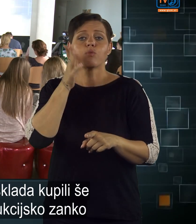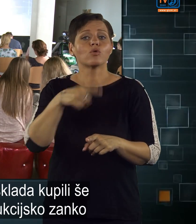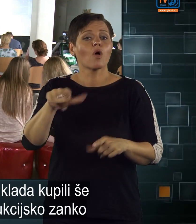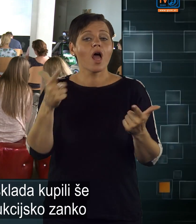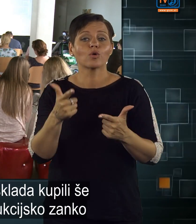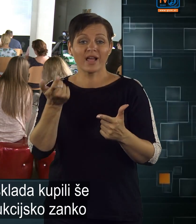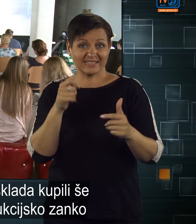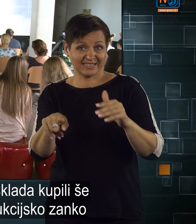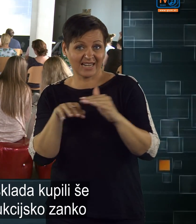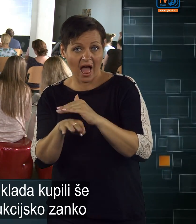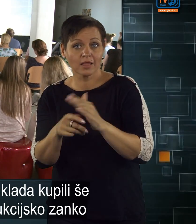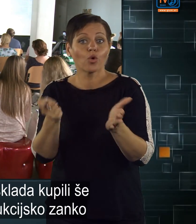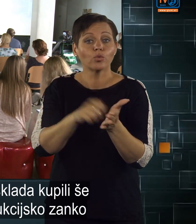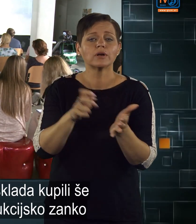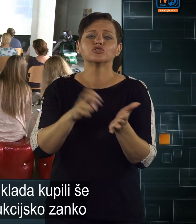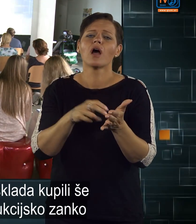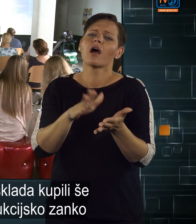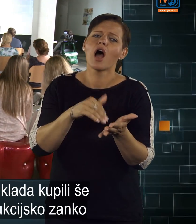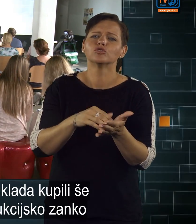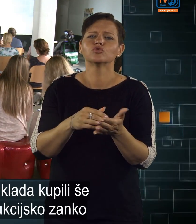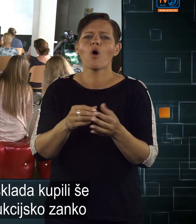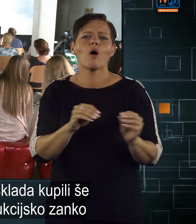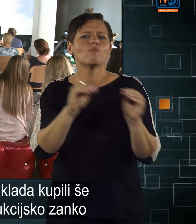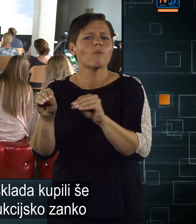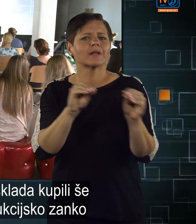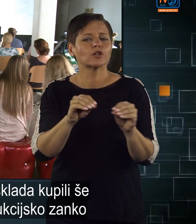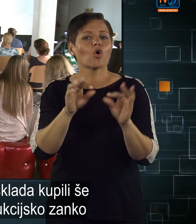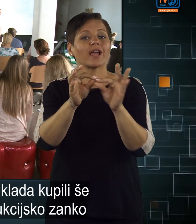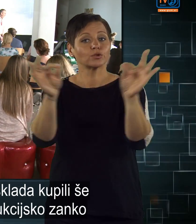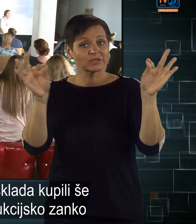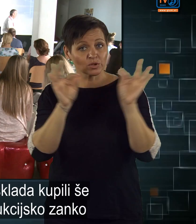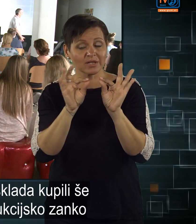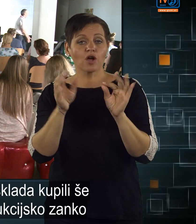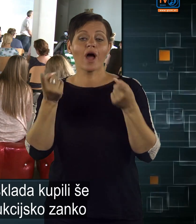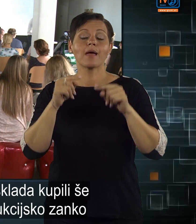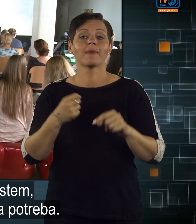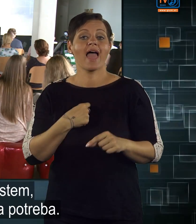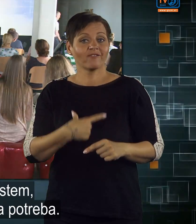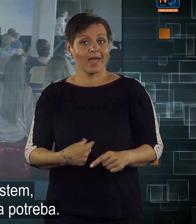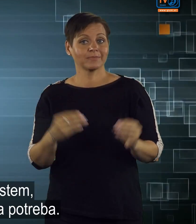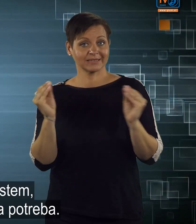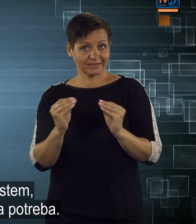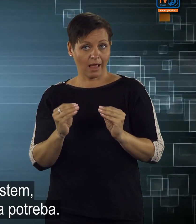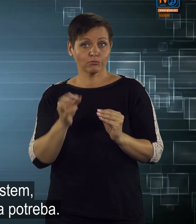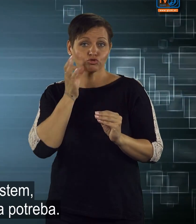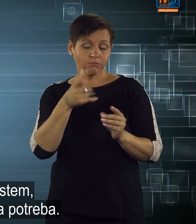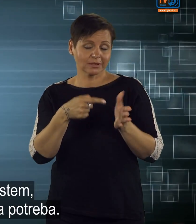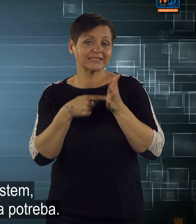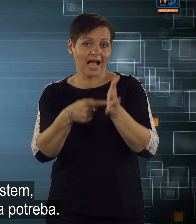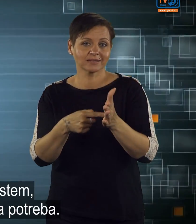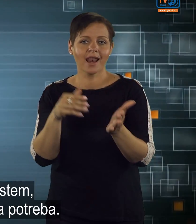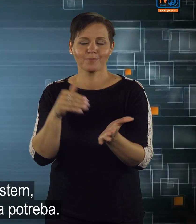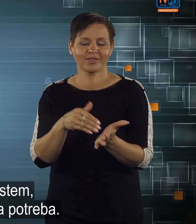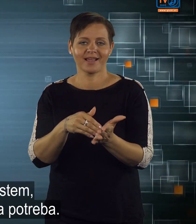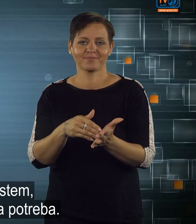Tako bodo lahko iz sklada kupili še kakšno mobilno indukcijsko zanko ali pa FM sistem, če bi se izkazala